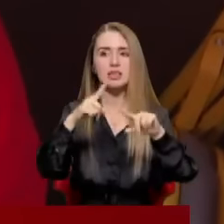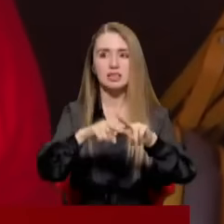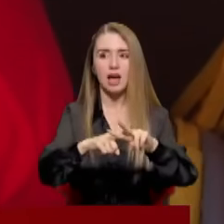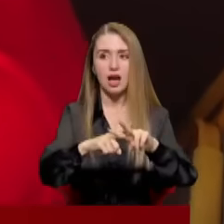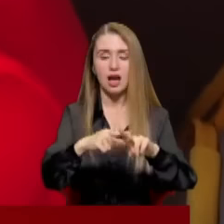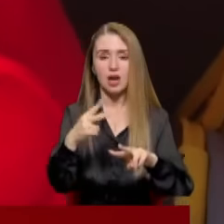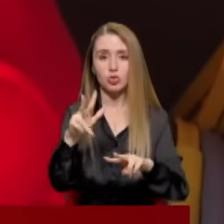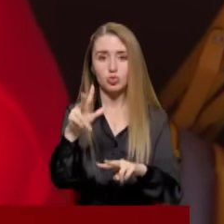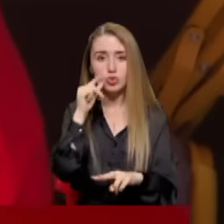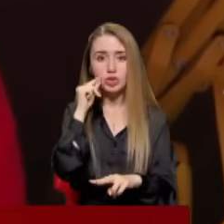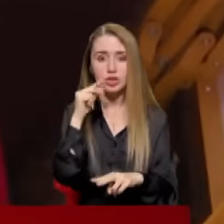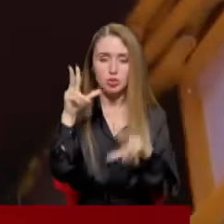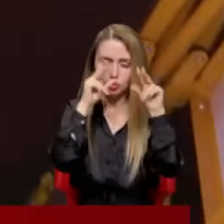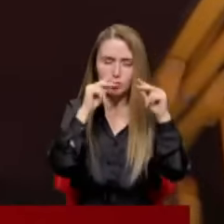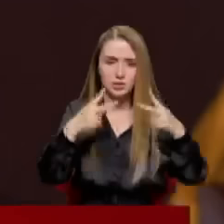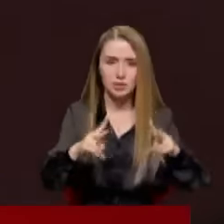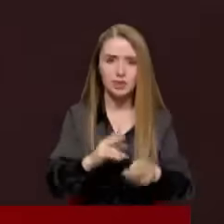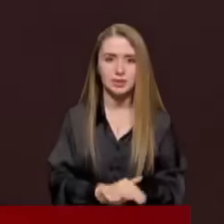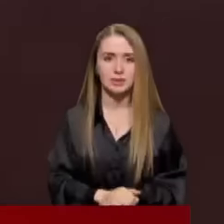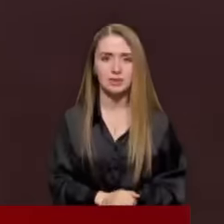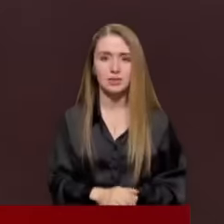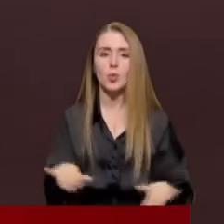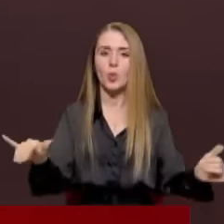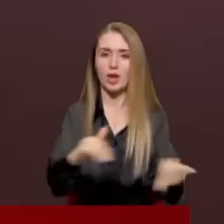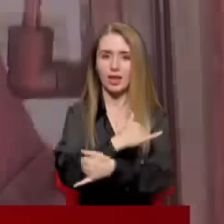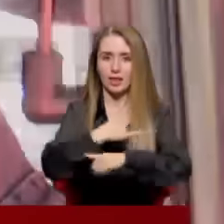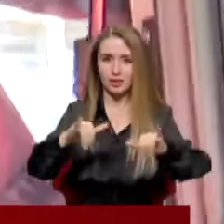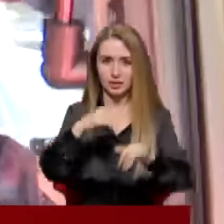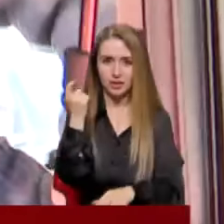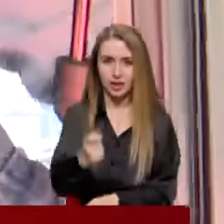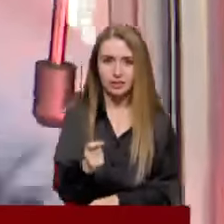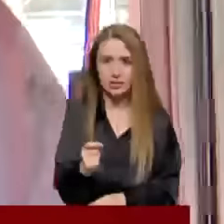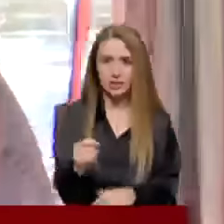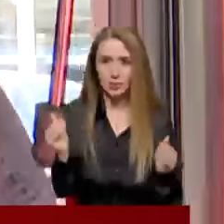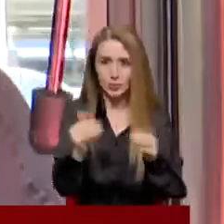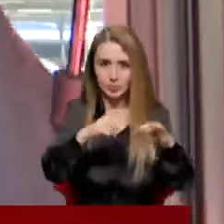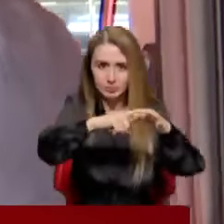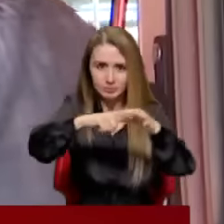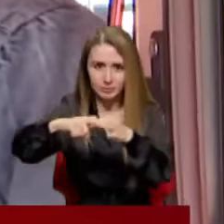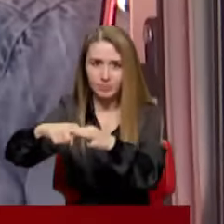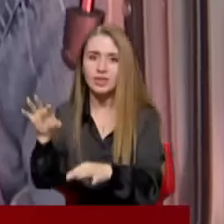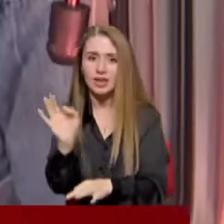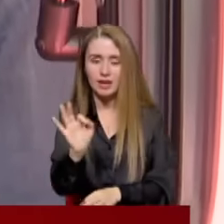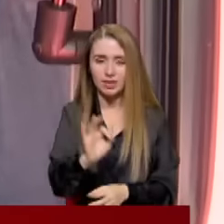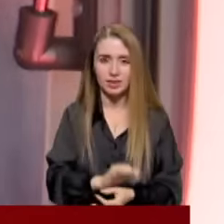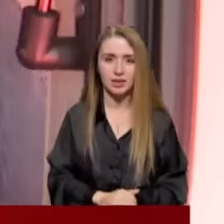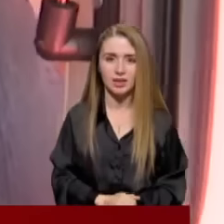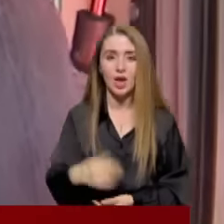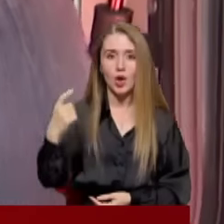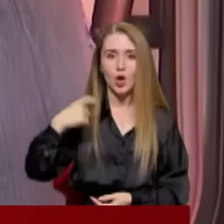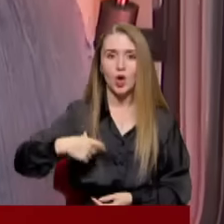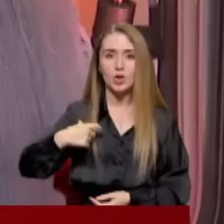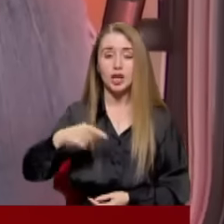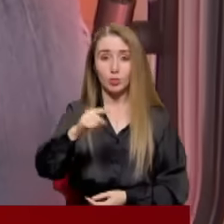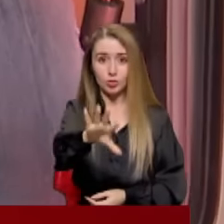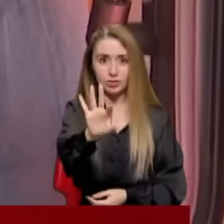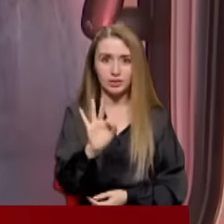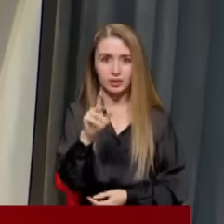3 kişi uyuyabiliyor. Böyle çok eğlenceli gerçekten. Mini karavan. Mini karavan, evet. Yani özellikle tercih